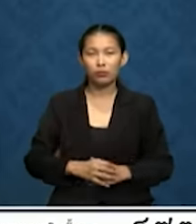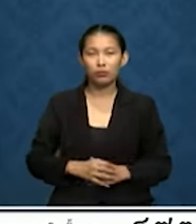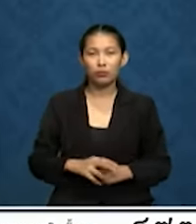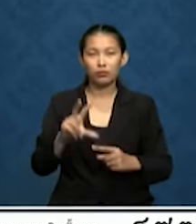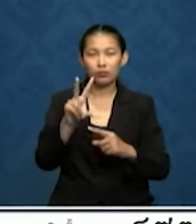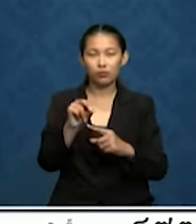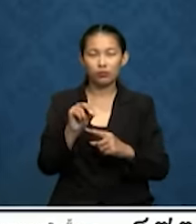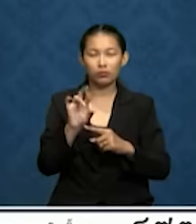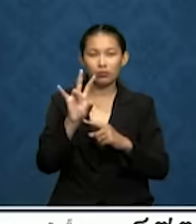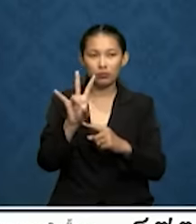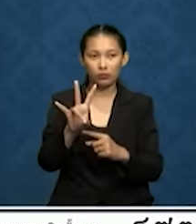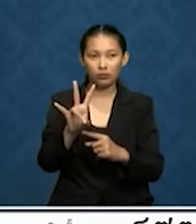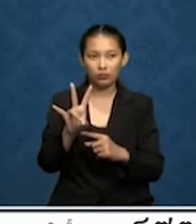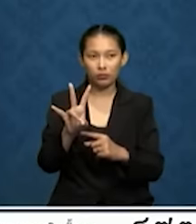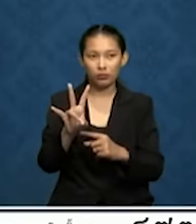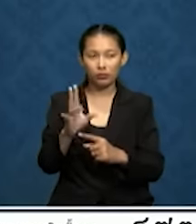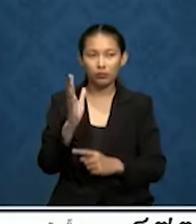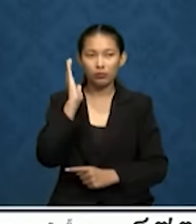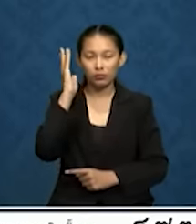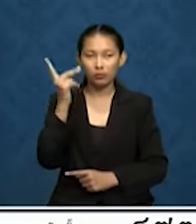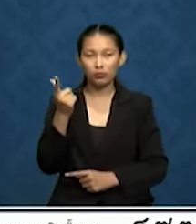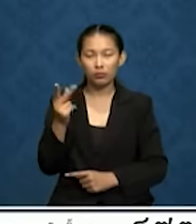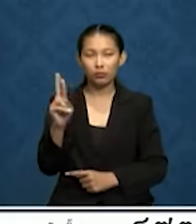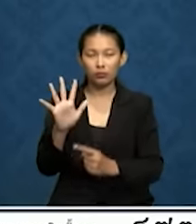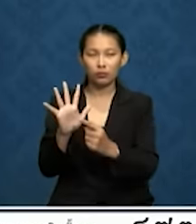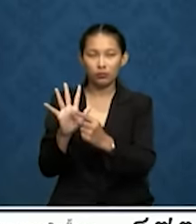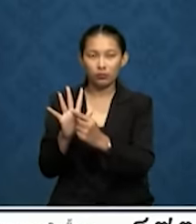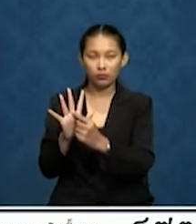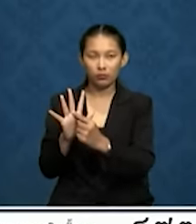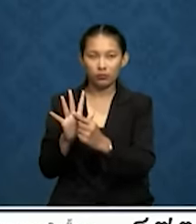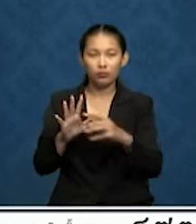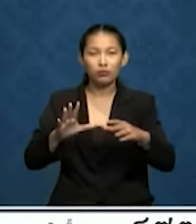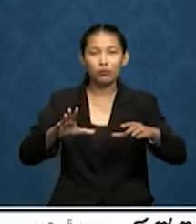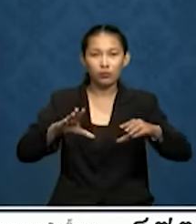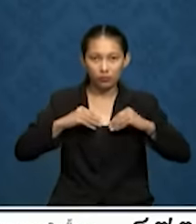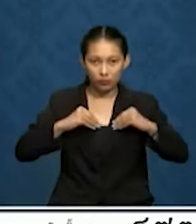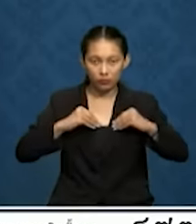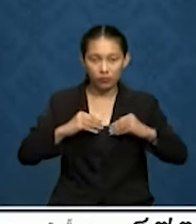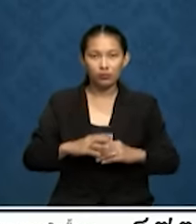37นายครูมานิตสังพุ่ม เห็นชอบครับ